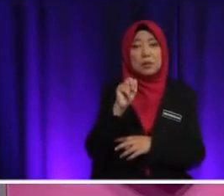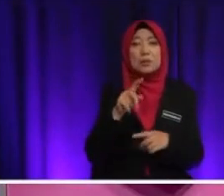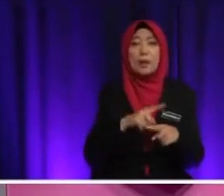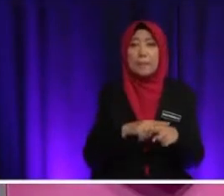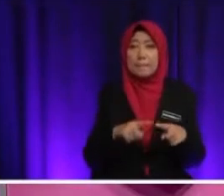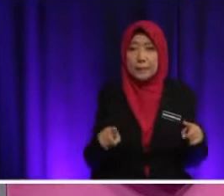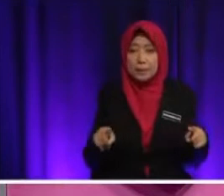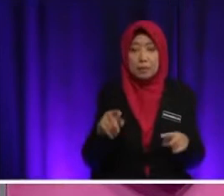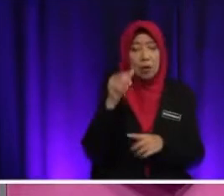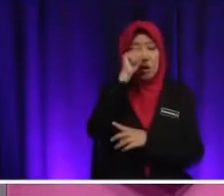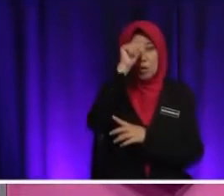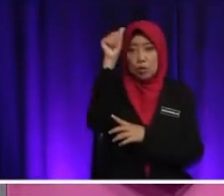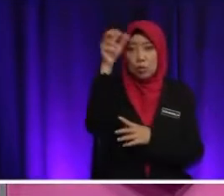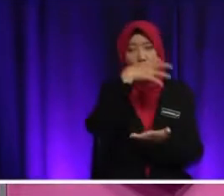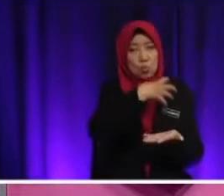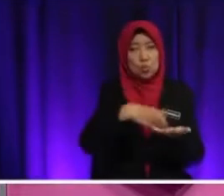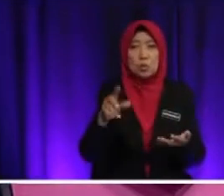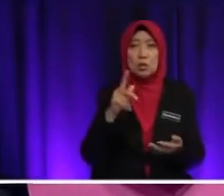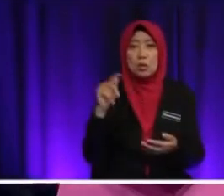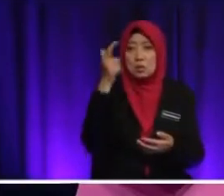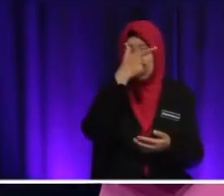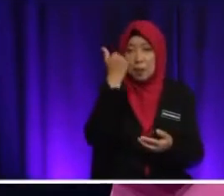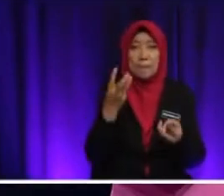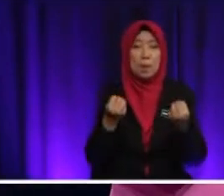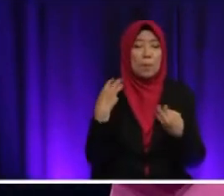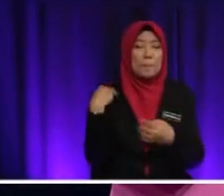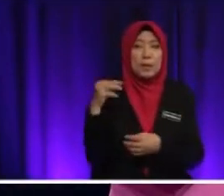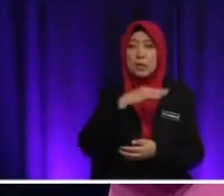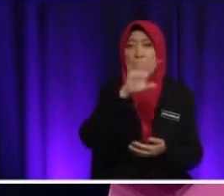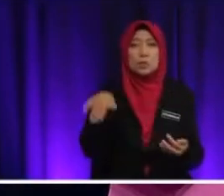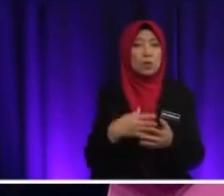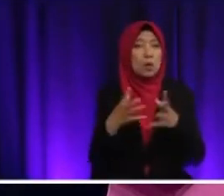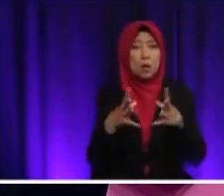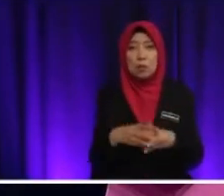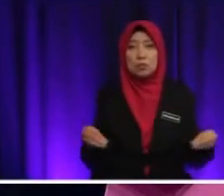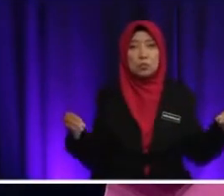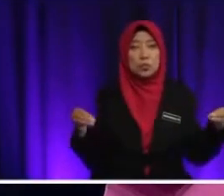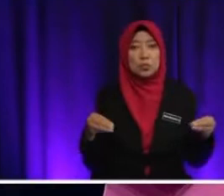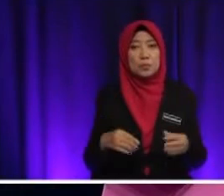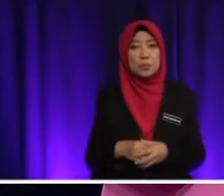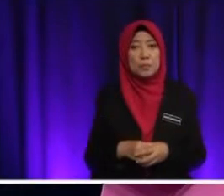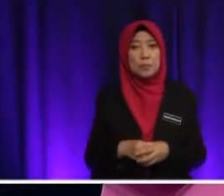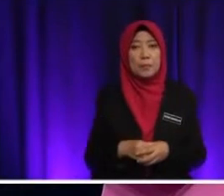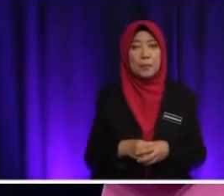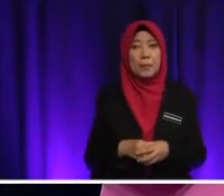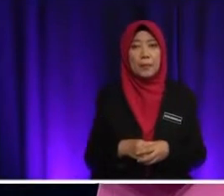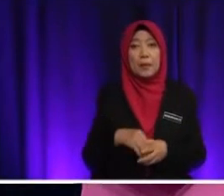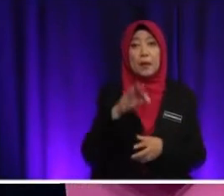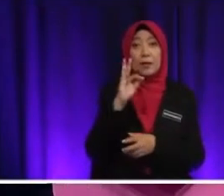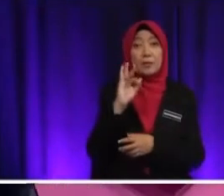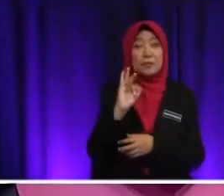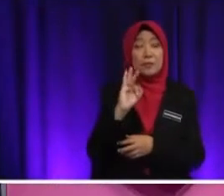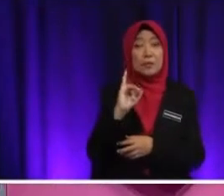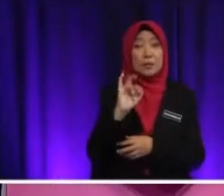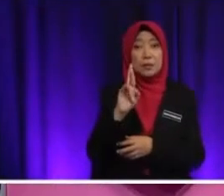Allah Subhanahu Wa Taala mahukan mereka itu hancur. Ya. Ha, kalau kita tengok, takkanlah Fir'aun ya. Ha, ya,